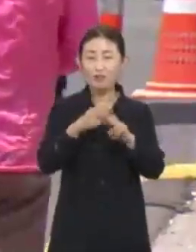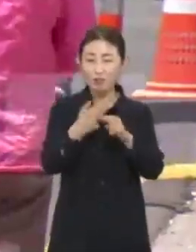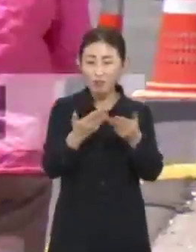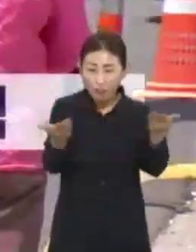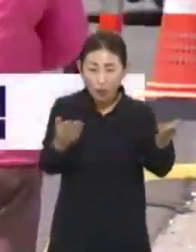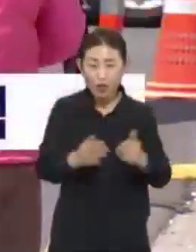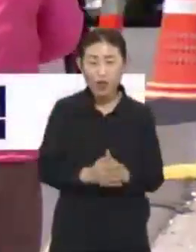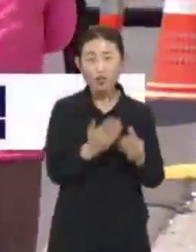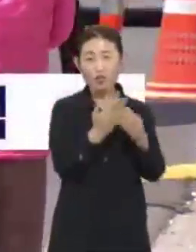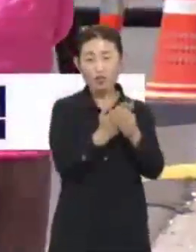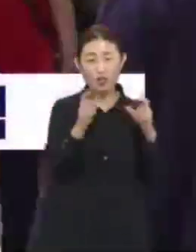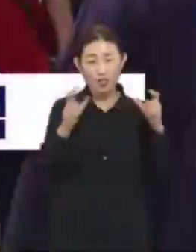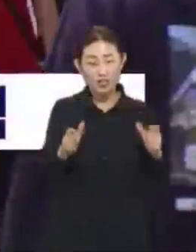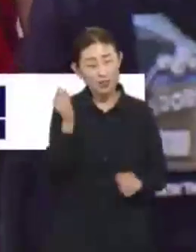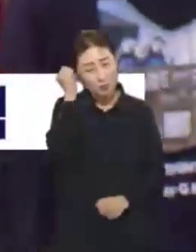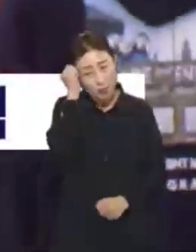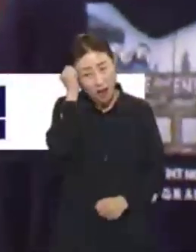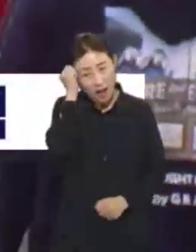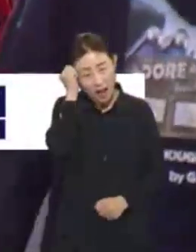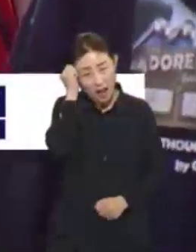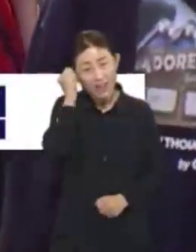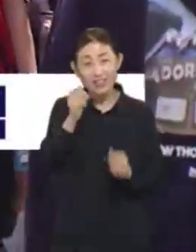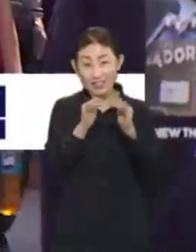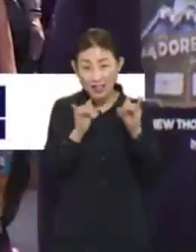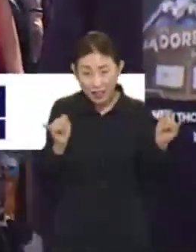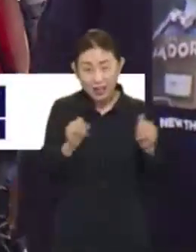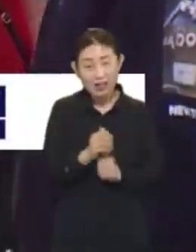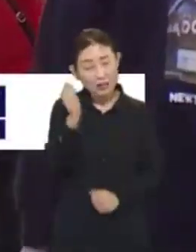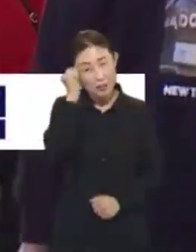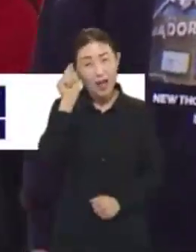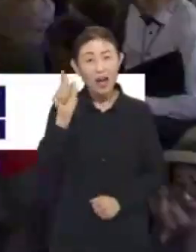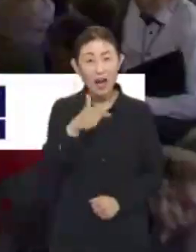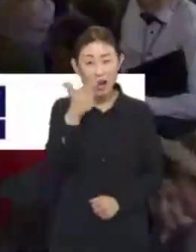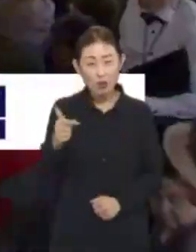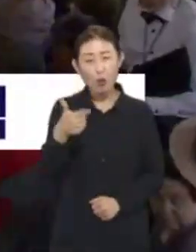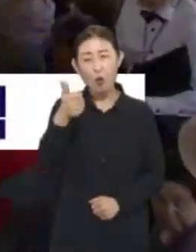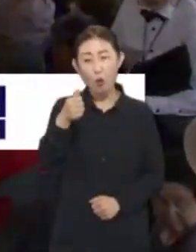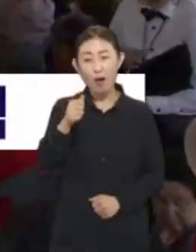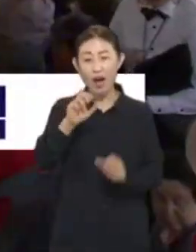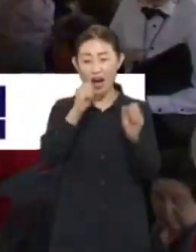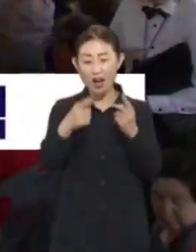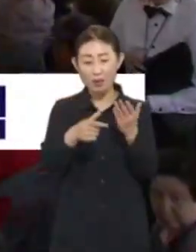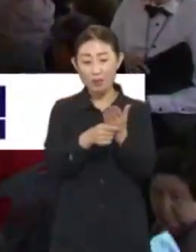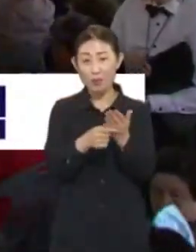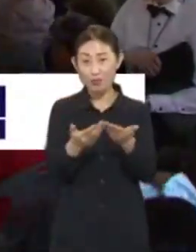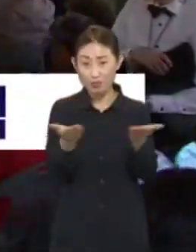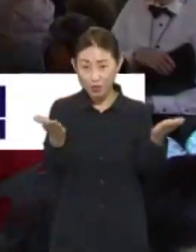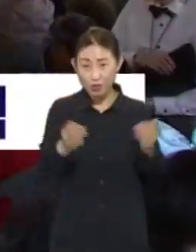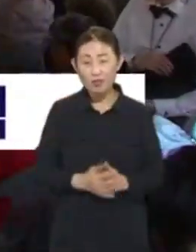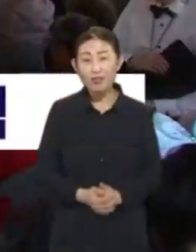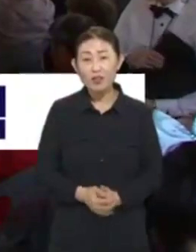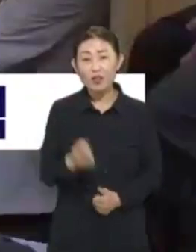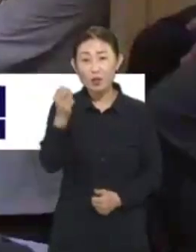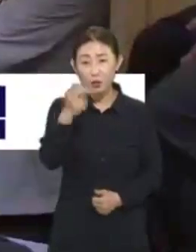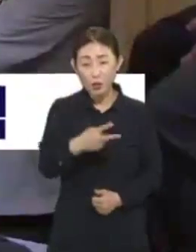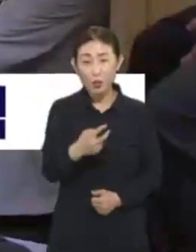축제 기간 유성 지역 숙박업소에 머무는 관광객들에게는 1박당 5만 원의 할인 쿠폰이 제공되고